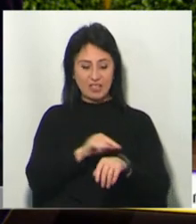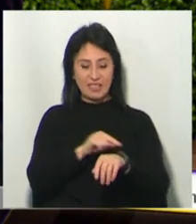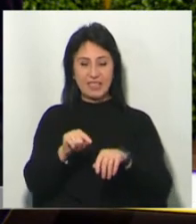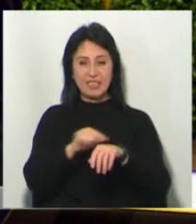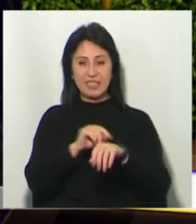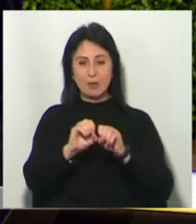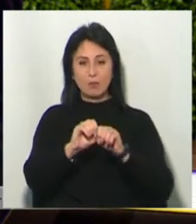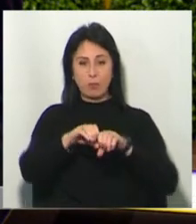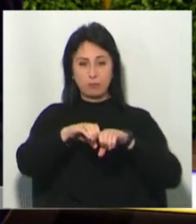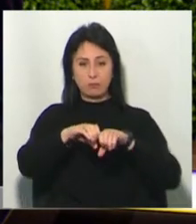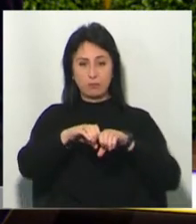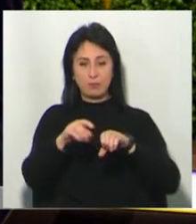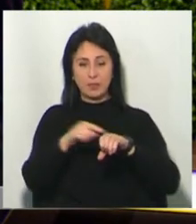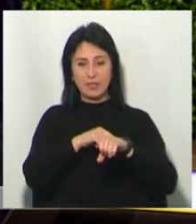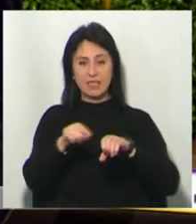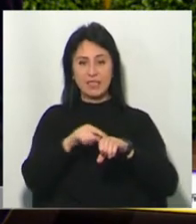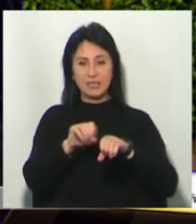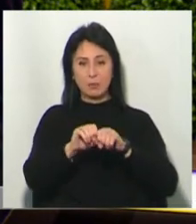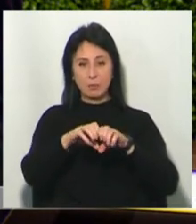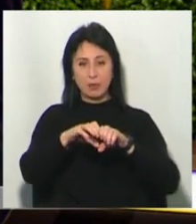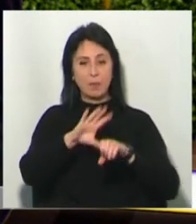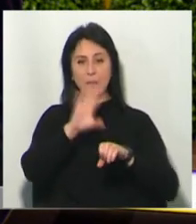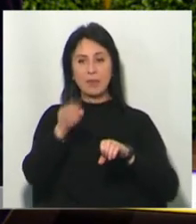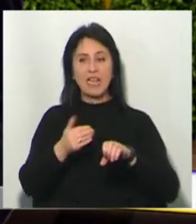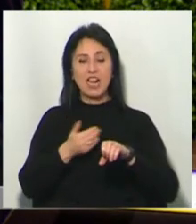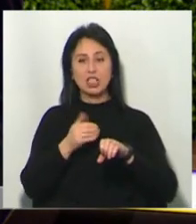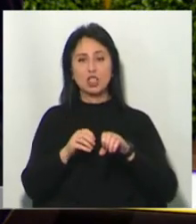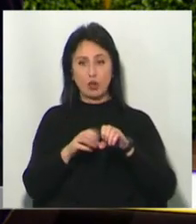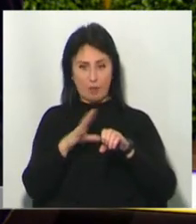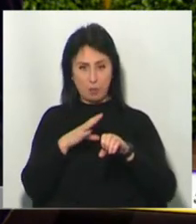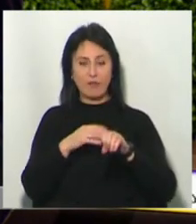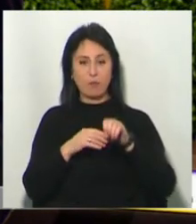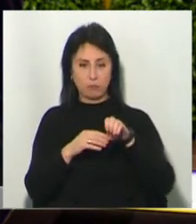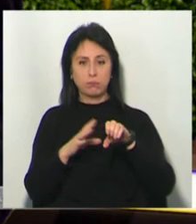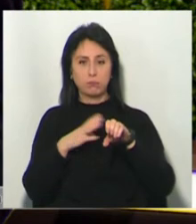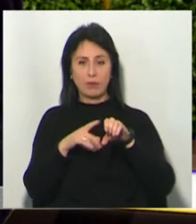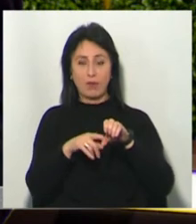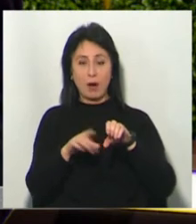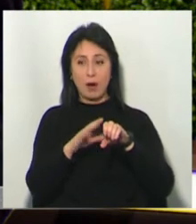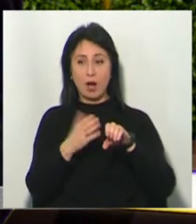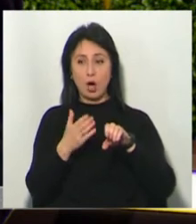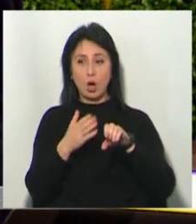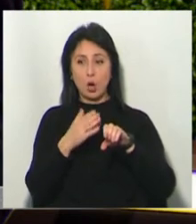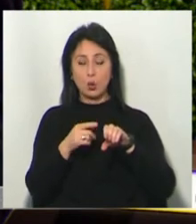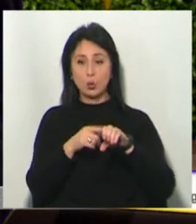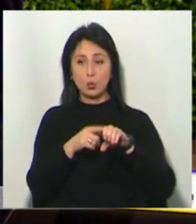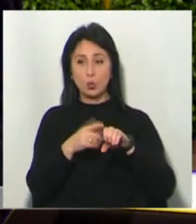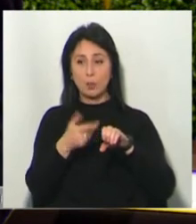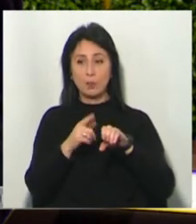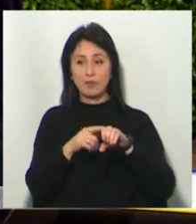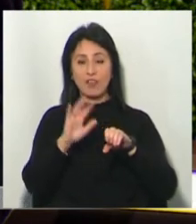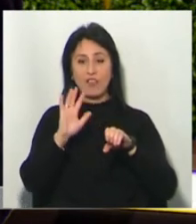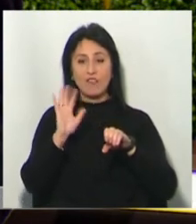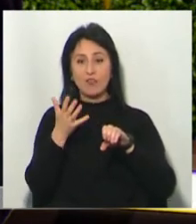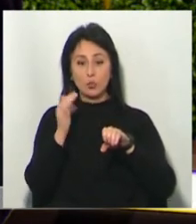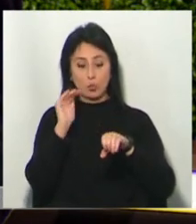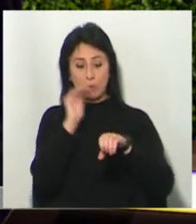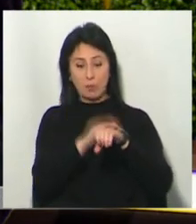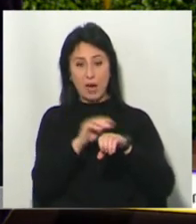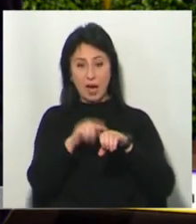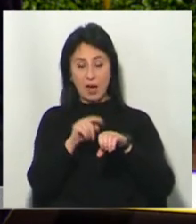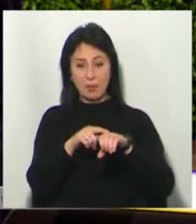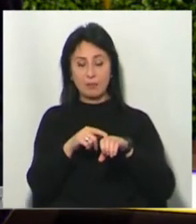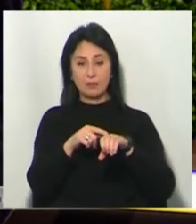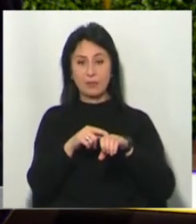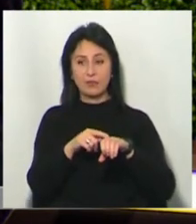kedlis gaganiereba da sheileba is mteli chkhovrebis manzilze khondes patsients magram tu ar mokhteba misi shemtkhovi diagnostireba an